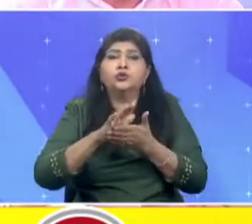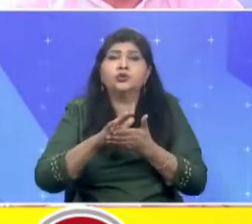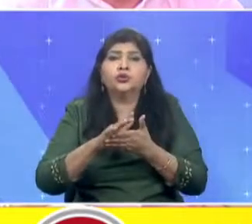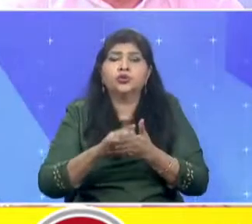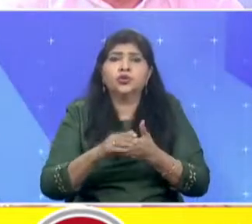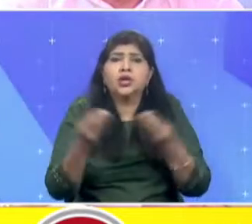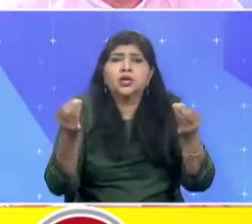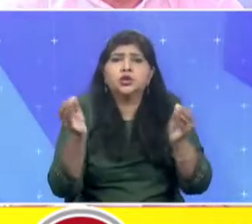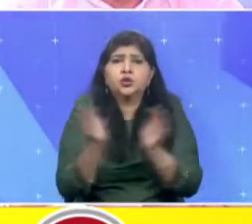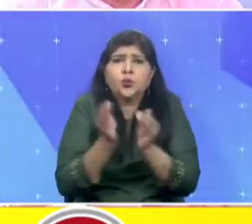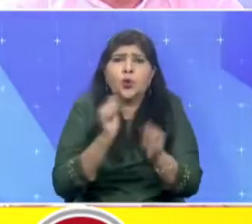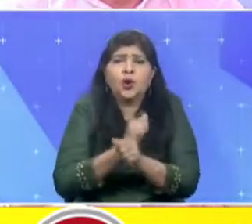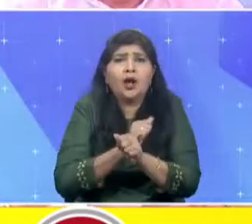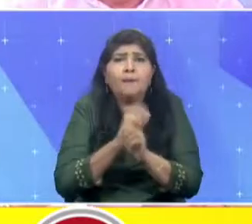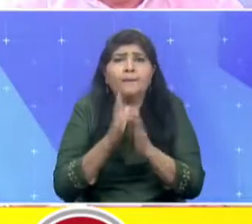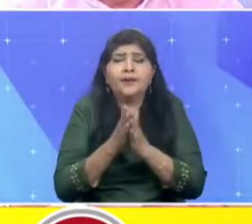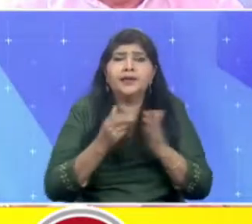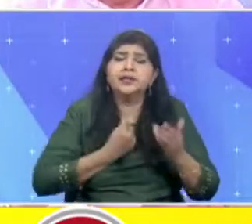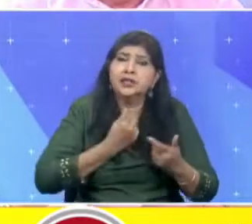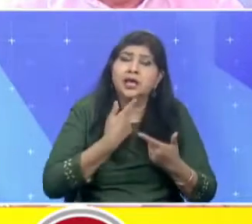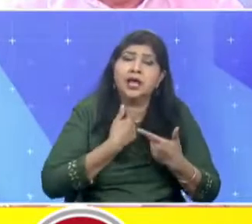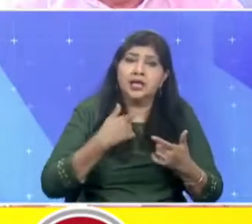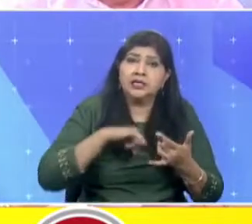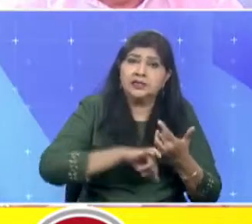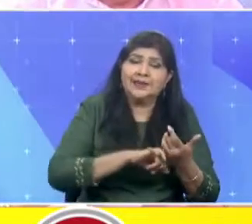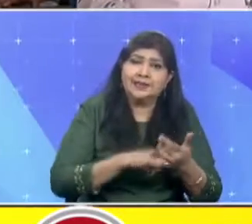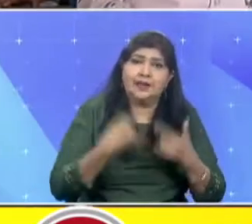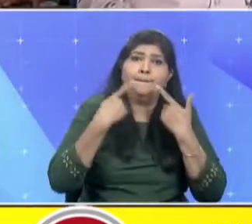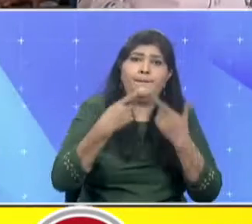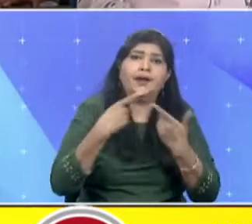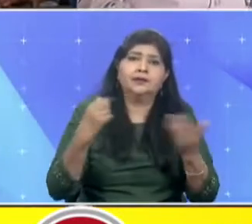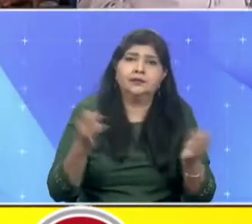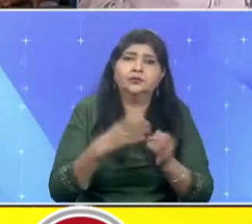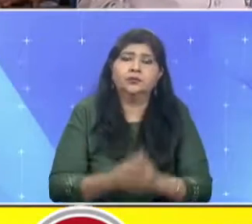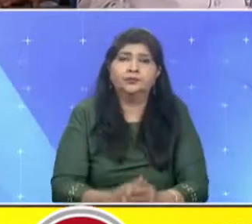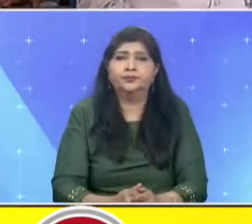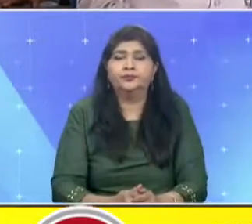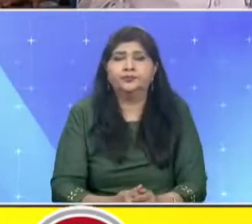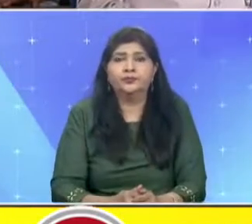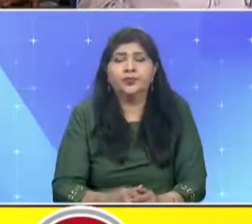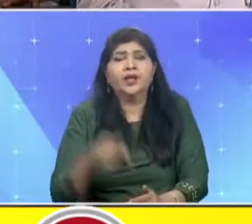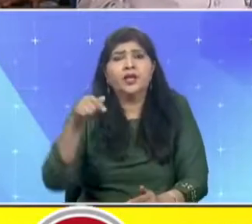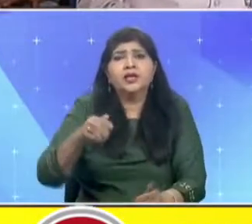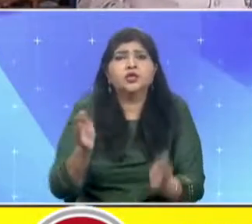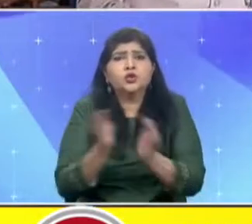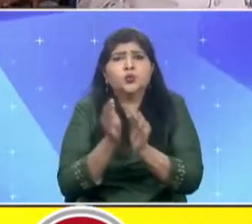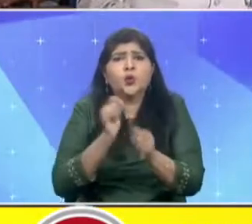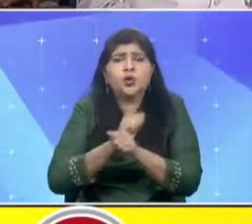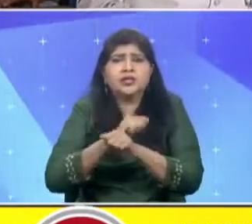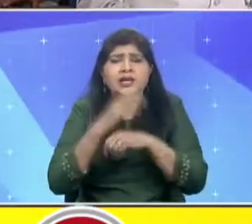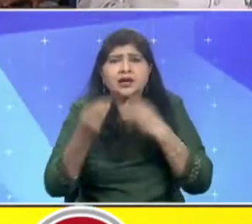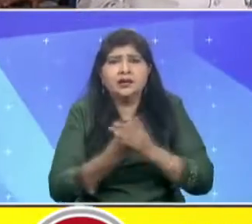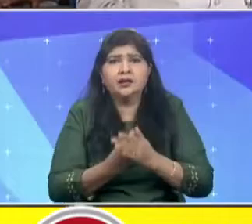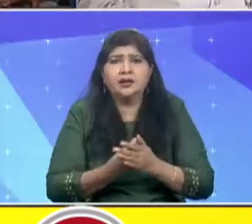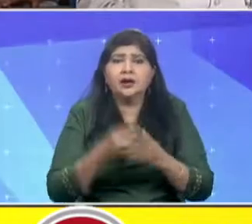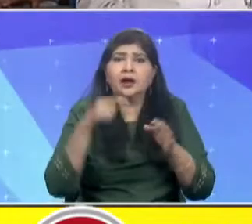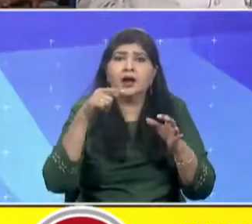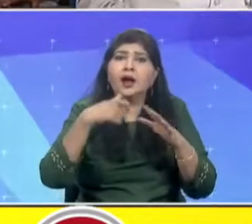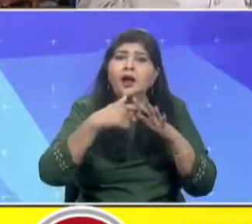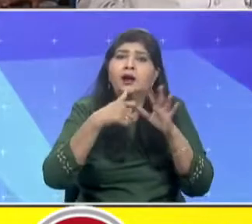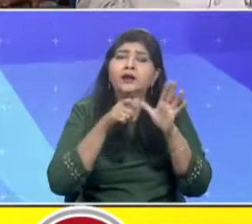आयुष स्टार्टअप्स पर आपसे विशेष तौर पर बात करूंगा। एक स्टार्टअप है